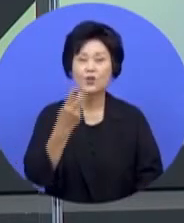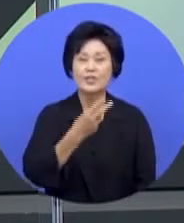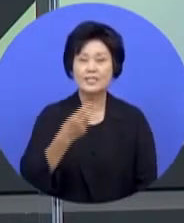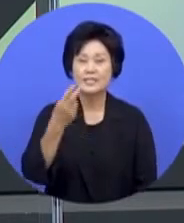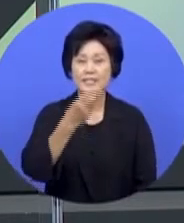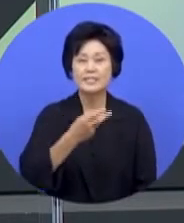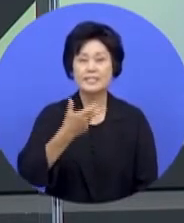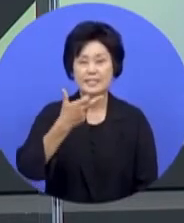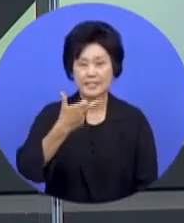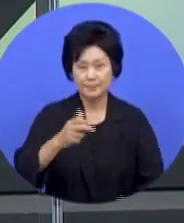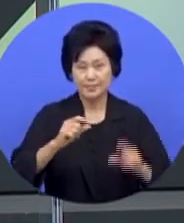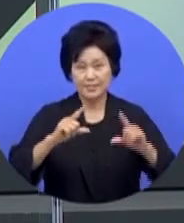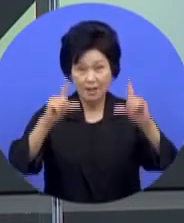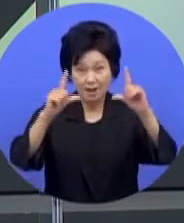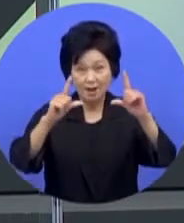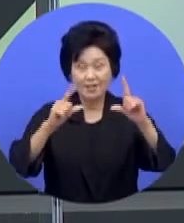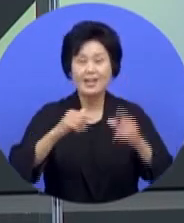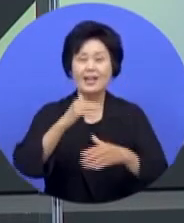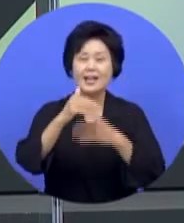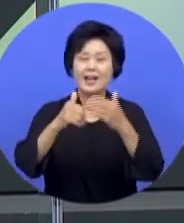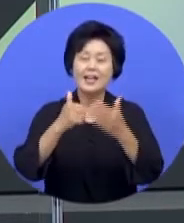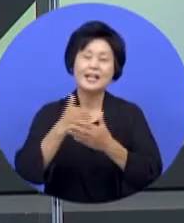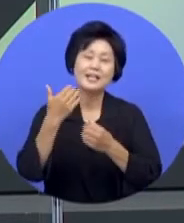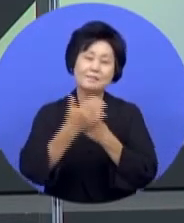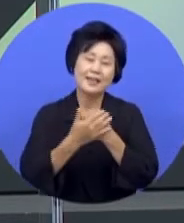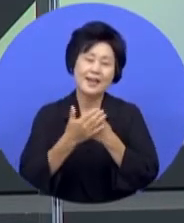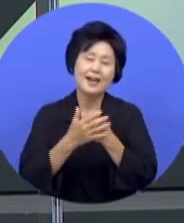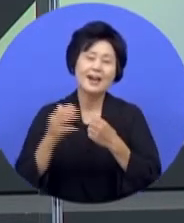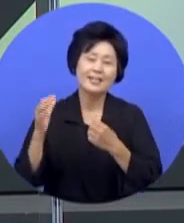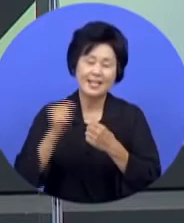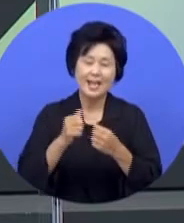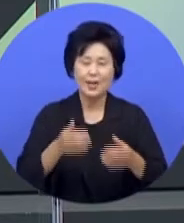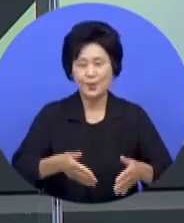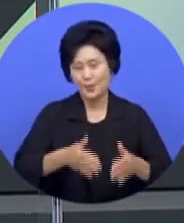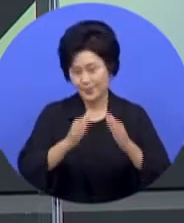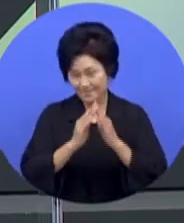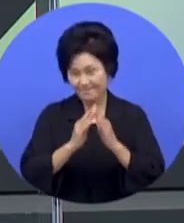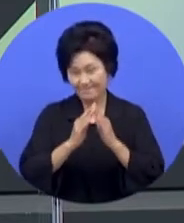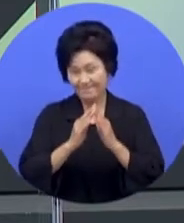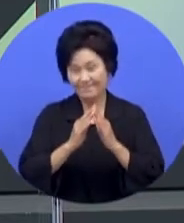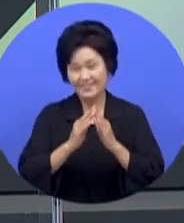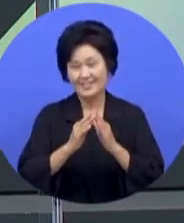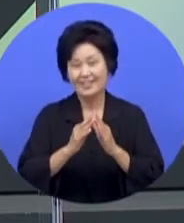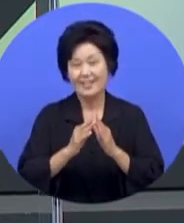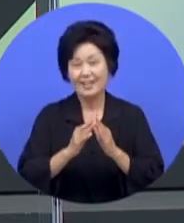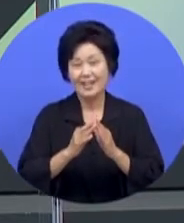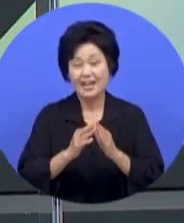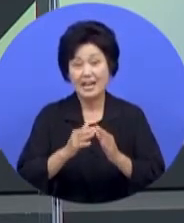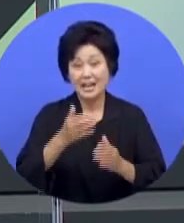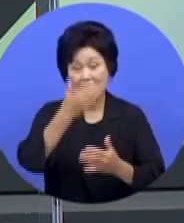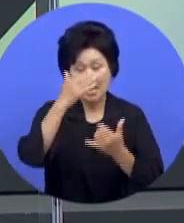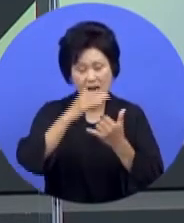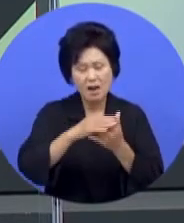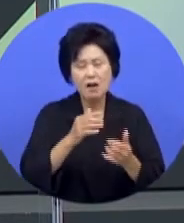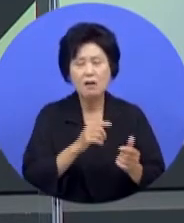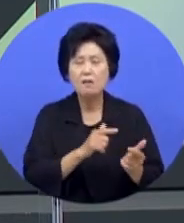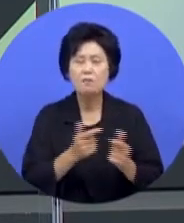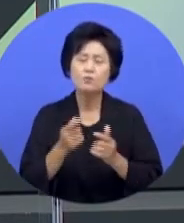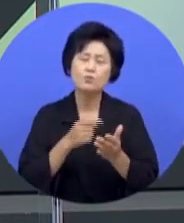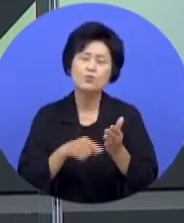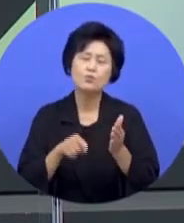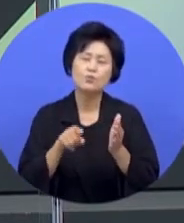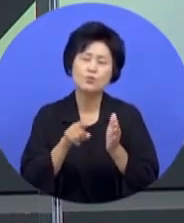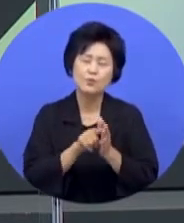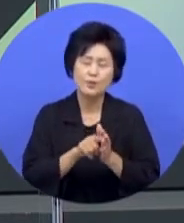2017년에 네. 우리 하나님의 은혜 가운데 세워졌습니다. 그동안 제가 다음 세대를 위해서 고민하면서